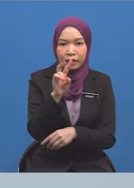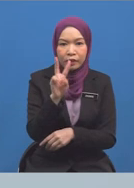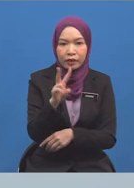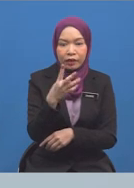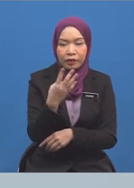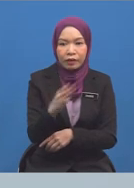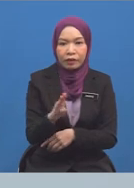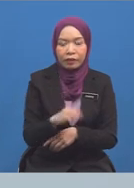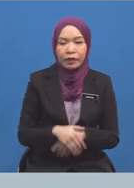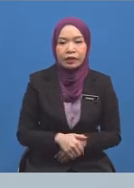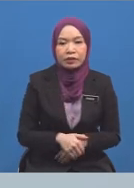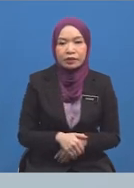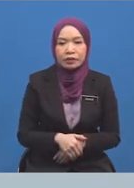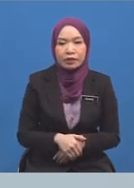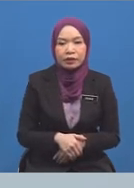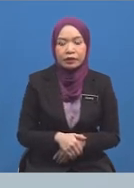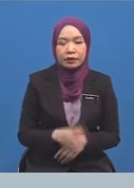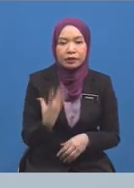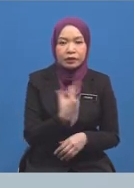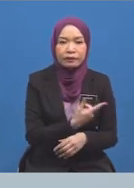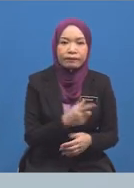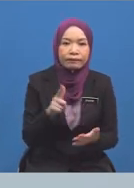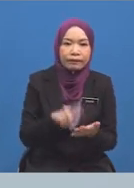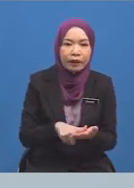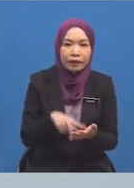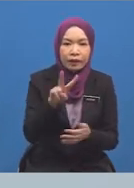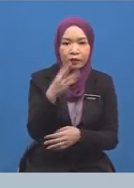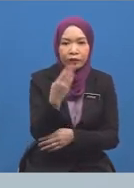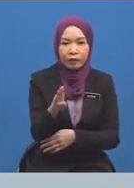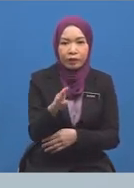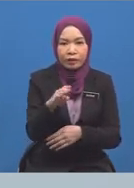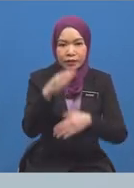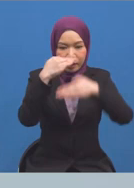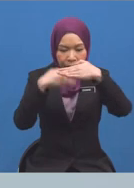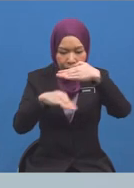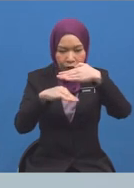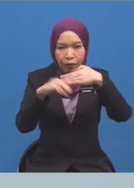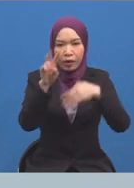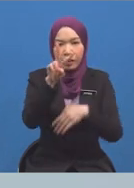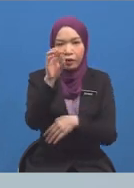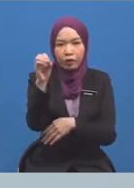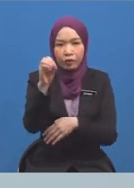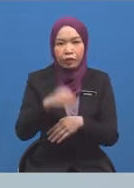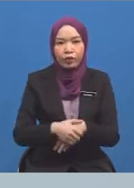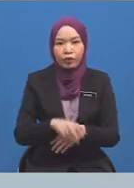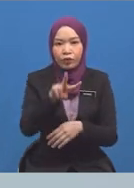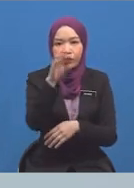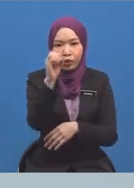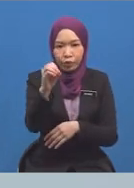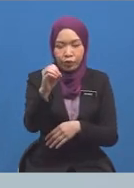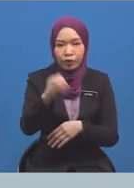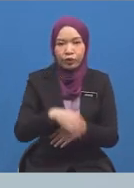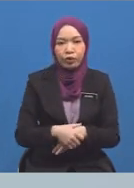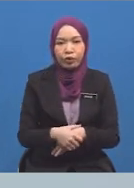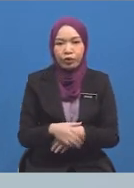kita Letakkan 12 di bawah no 2020 tolak 12